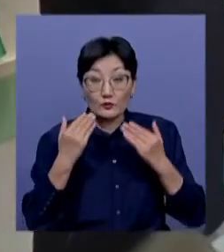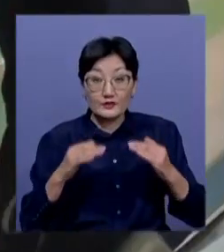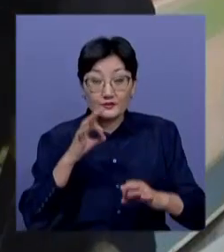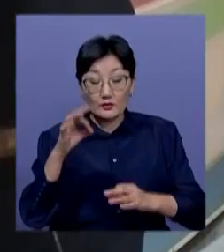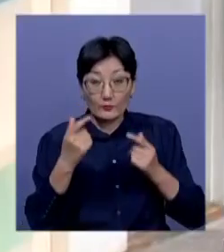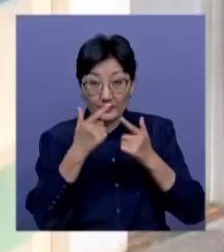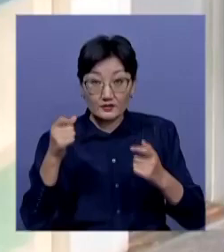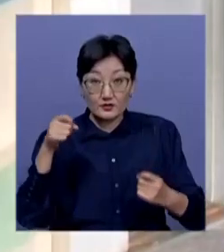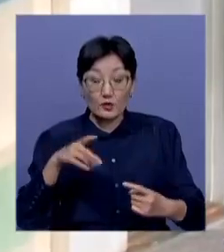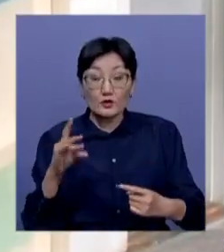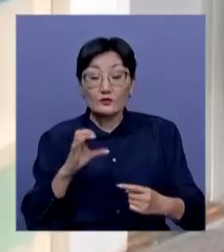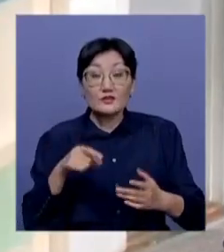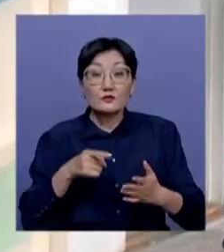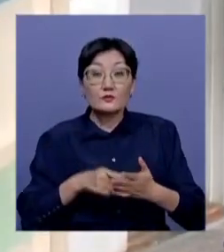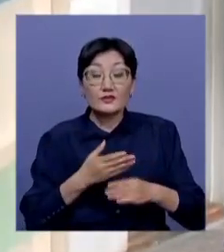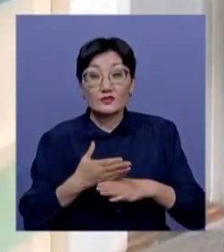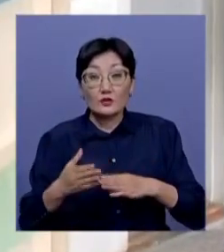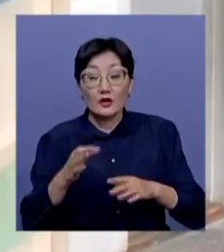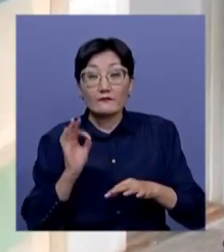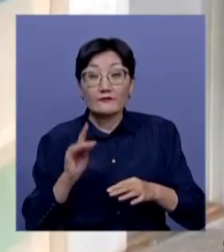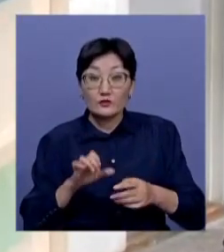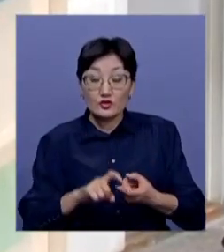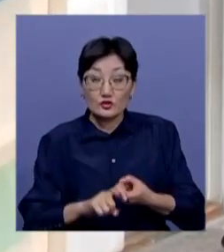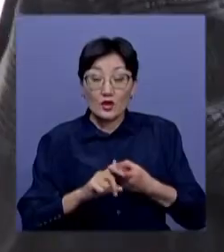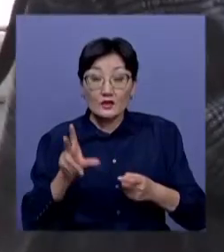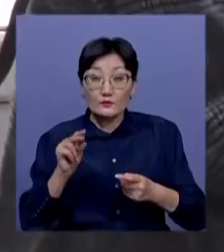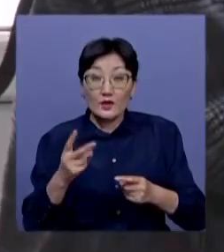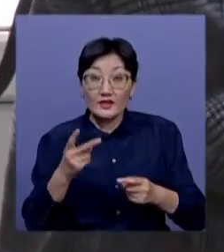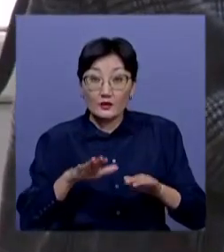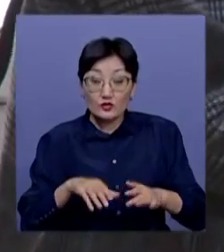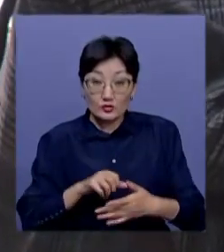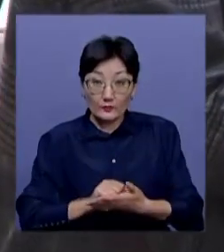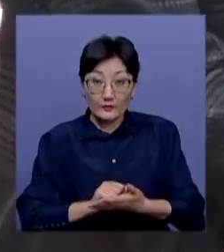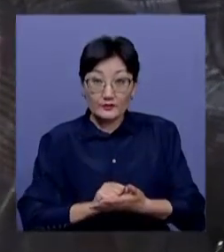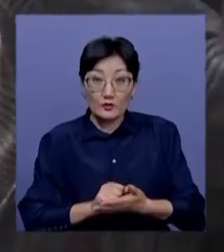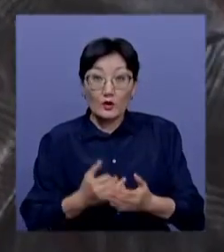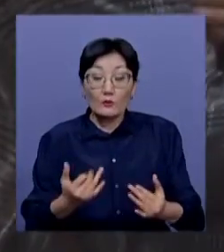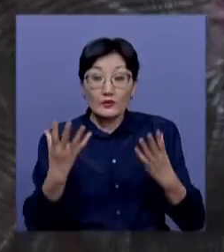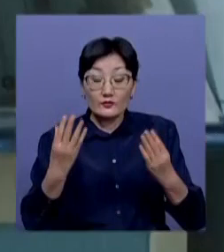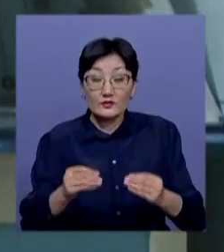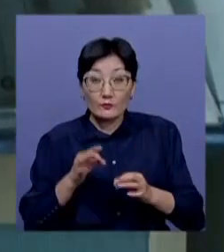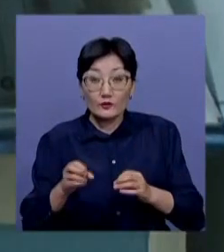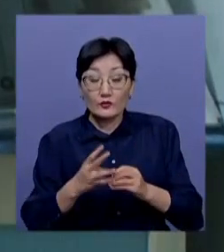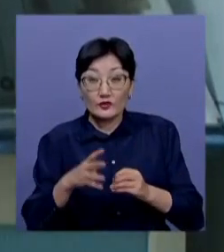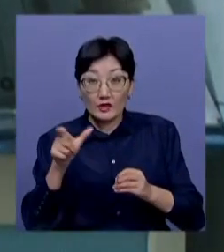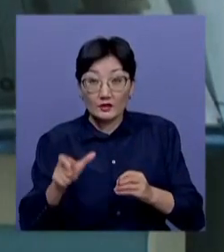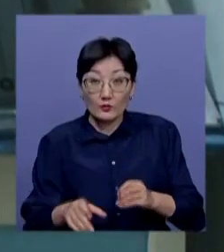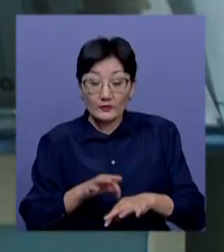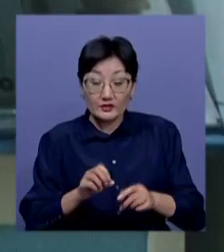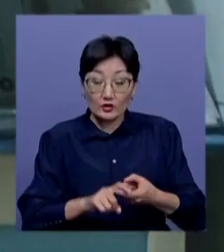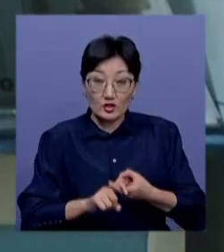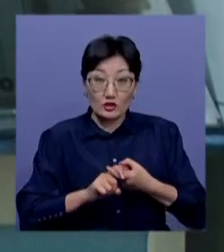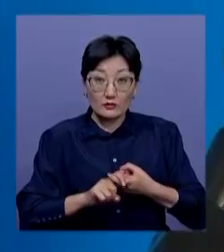тәуліктегі мәліметке сай Нұр-Сұлтан қаласынан кейін вирус жұқтырғандар саны бойынша екінші орында. Бүгінгі күні облыста 14 адам коронавирус